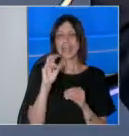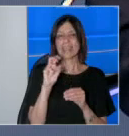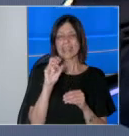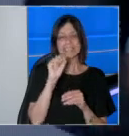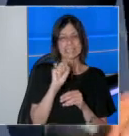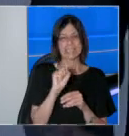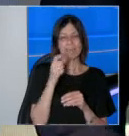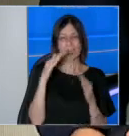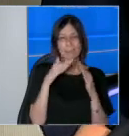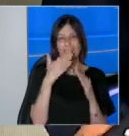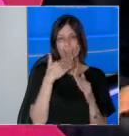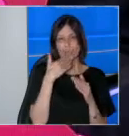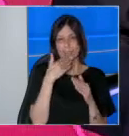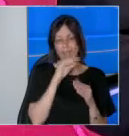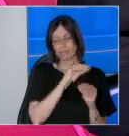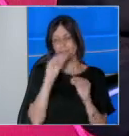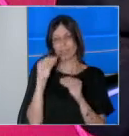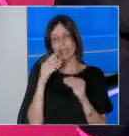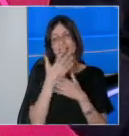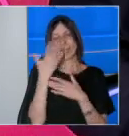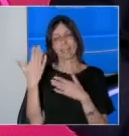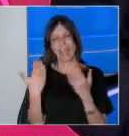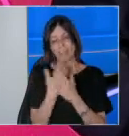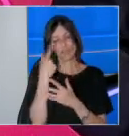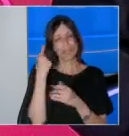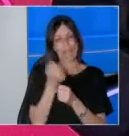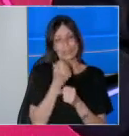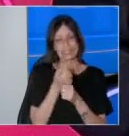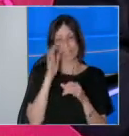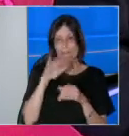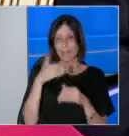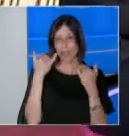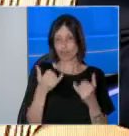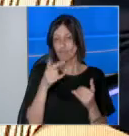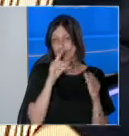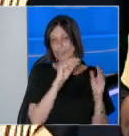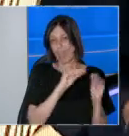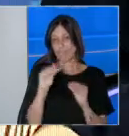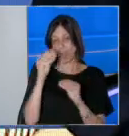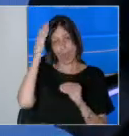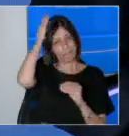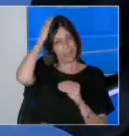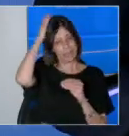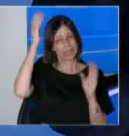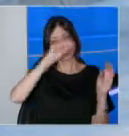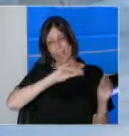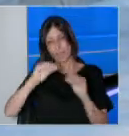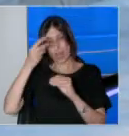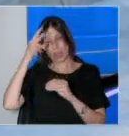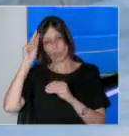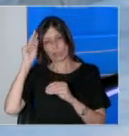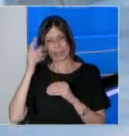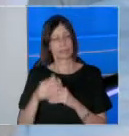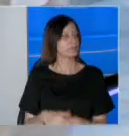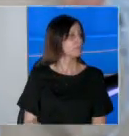מהבית היהודי אל הימין החדש. אתה חושב שהיא תעשה את זאת גם הפעם, שהיא תעבור מנפתלי בנט לליכוד?